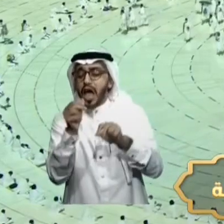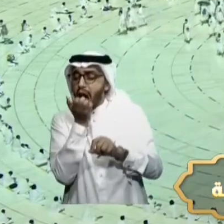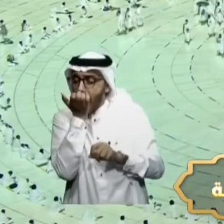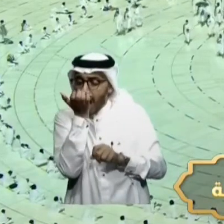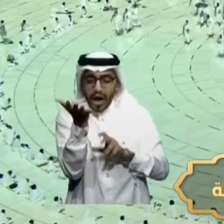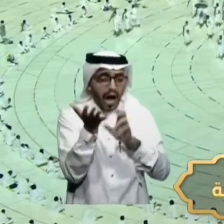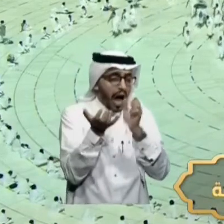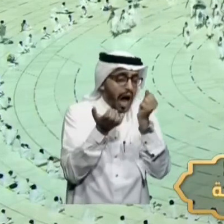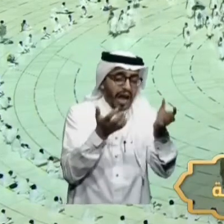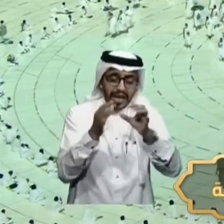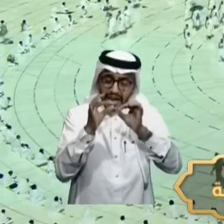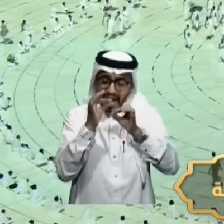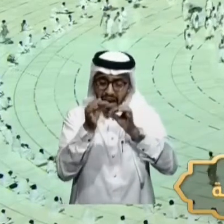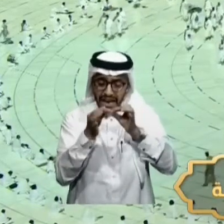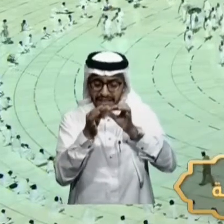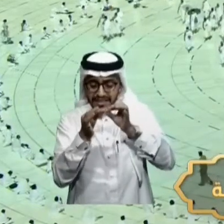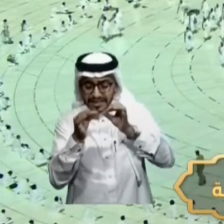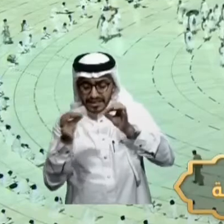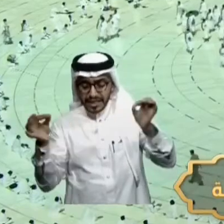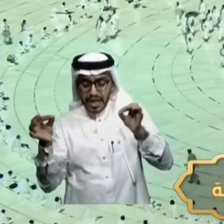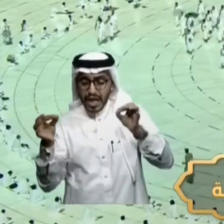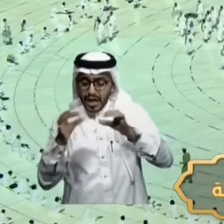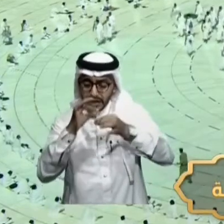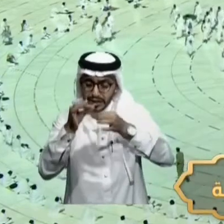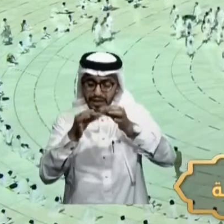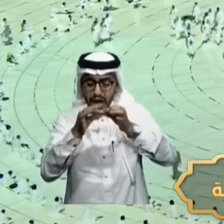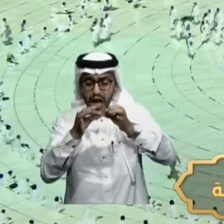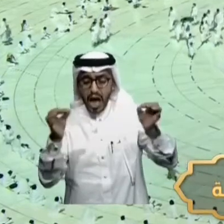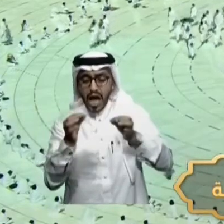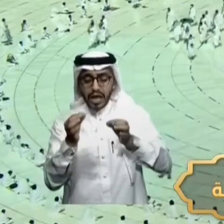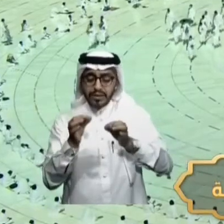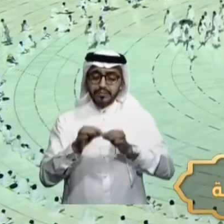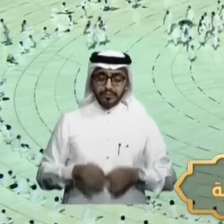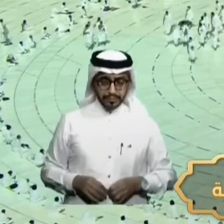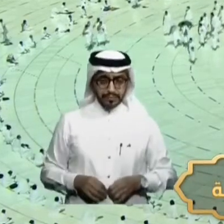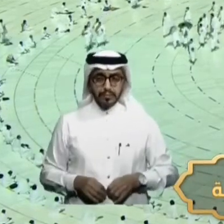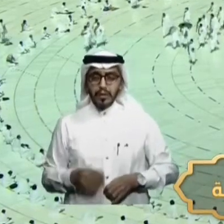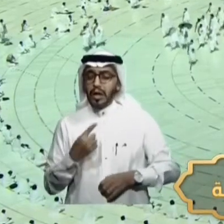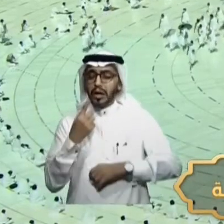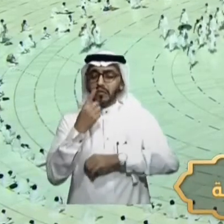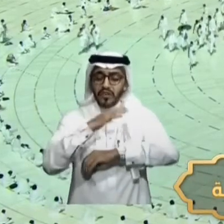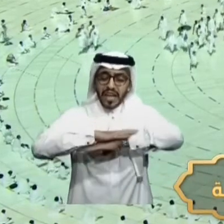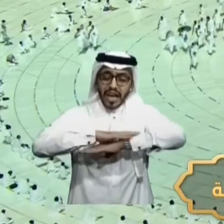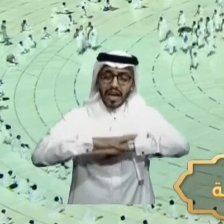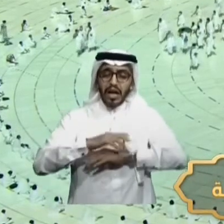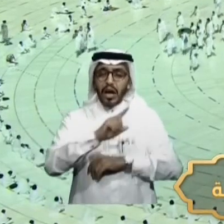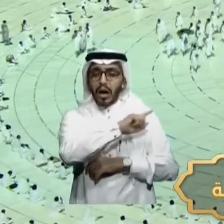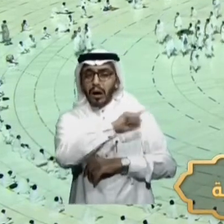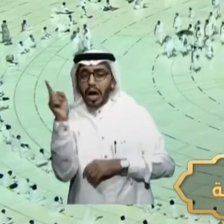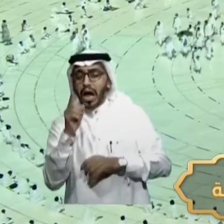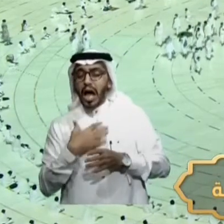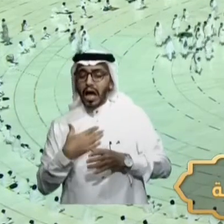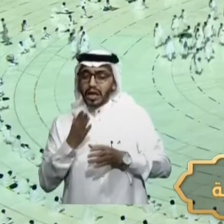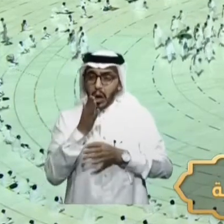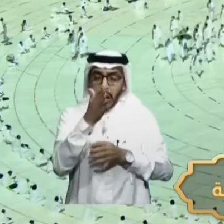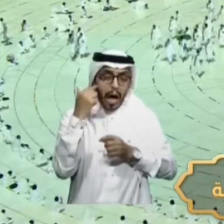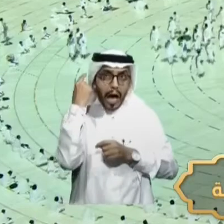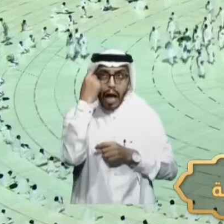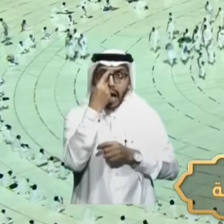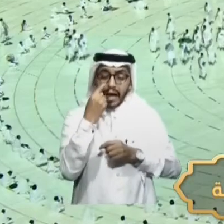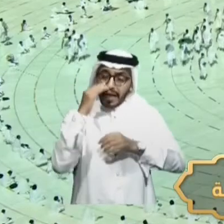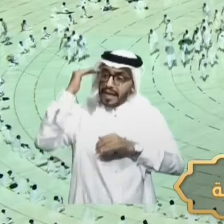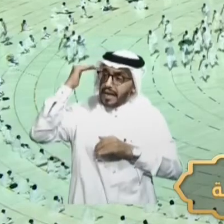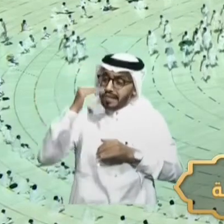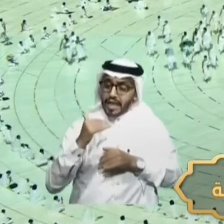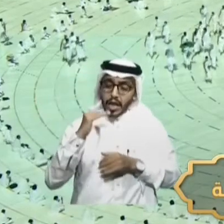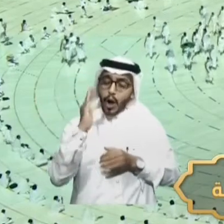كأن منطقه خرزات نظمن يتحدرن، ربعة لا تقحمه عين من